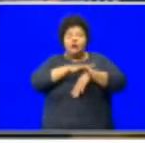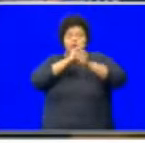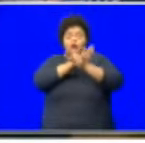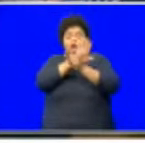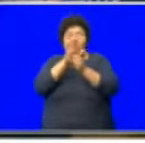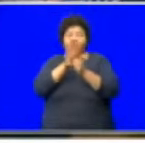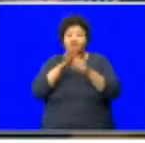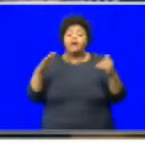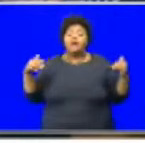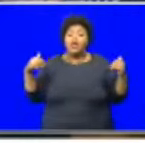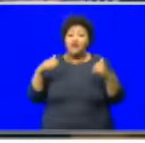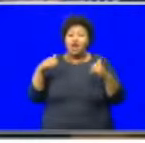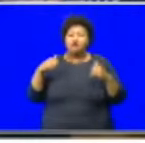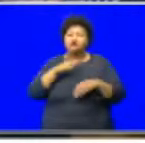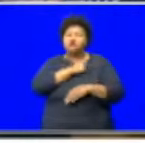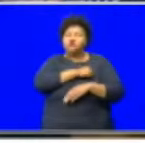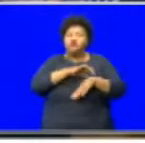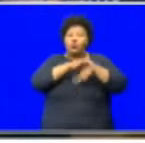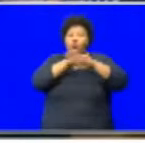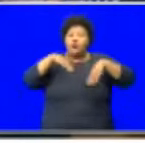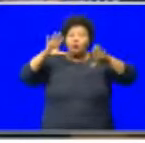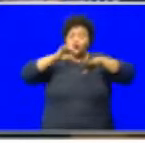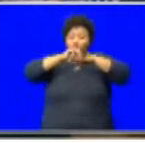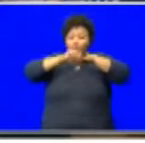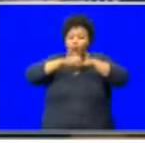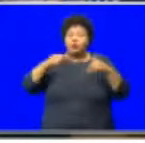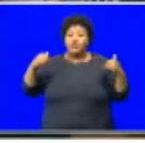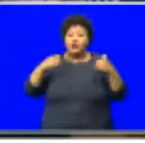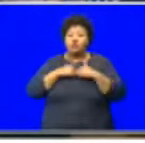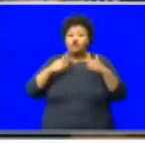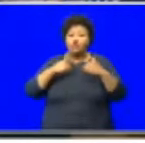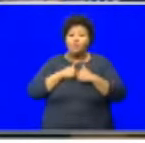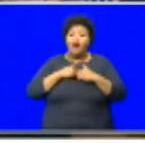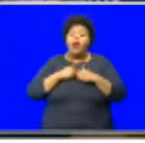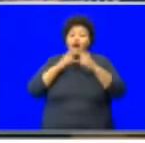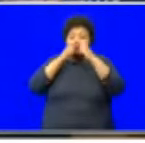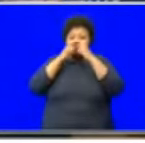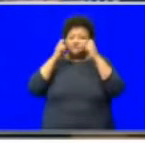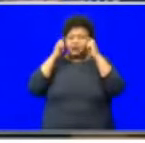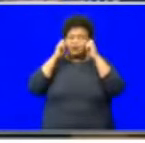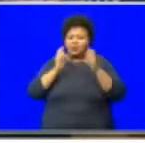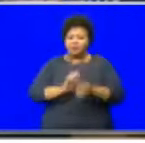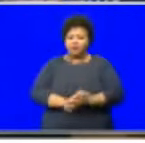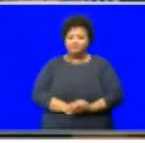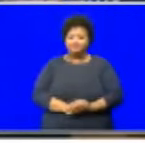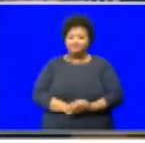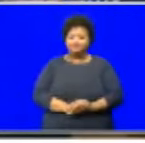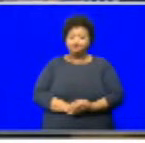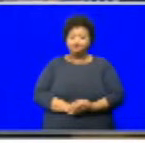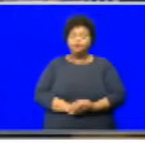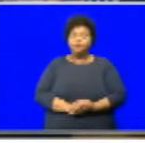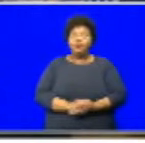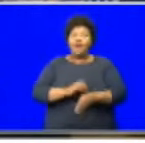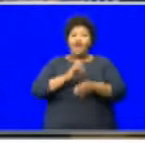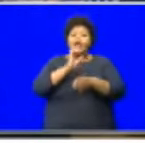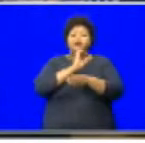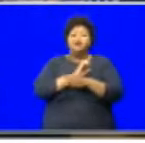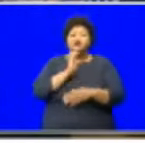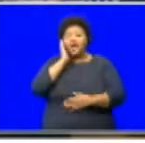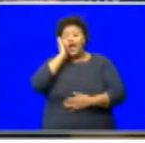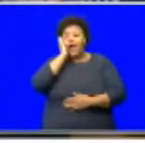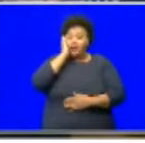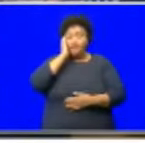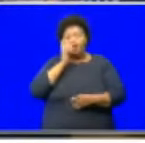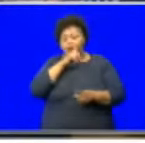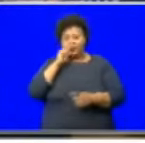Mengameli welibandla leIsithembiso Churchin Zion eBethani Alpheus Sihlongonyane uthi bafundisi babokwenta umkhuba